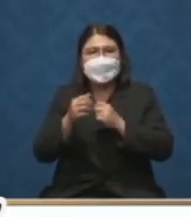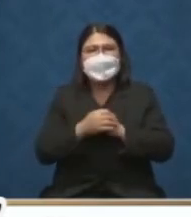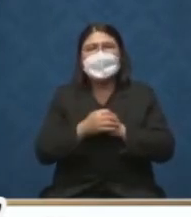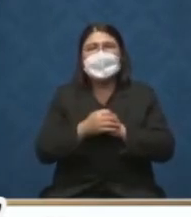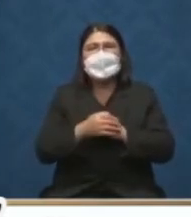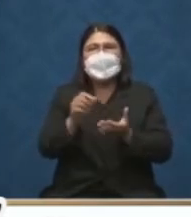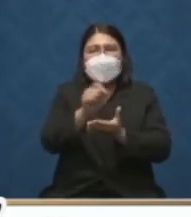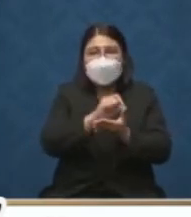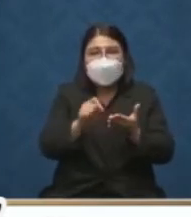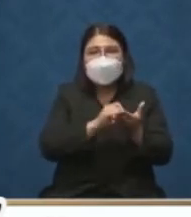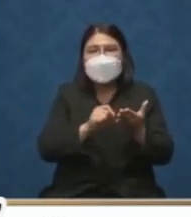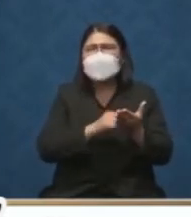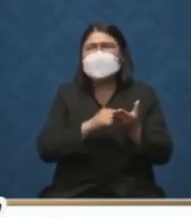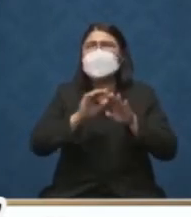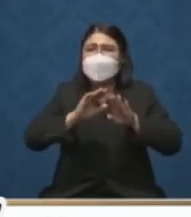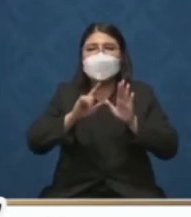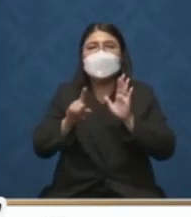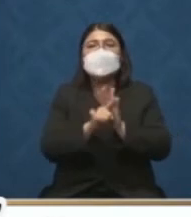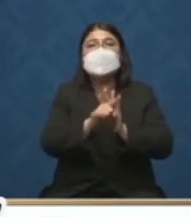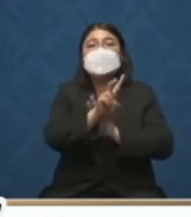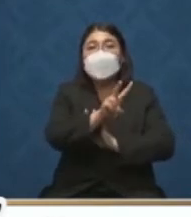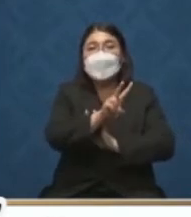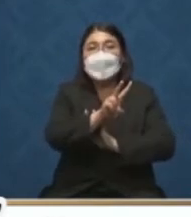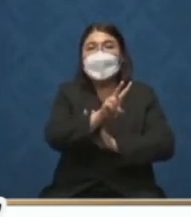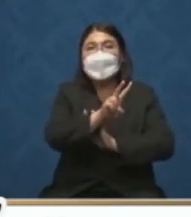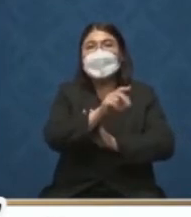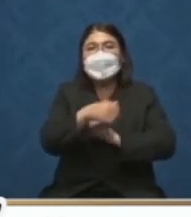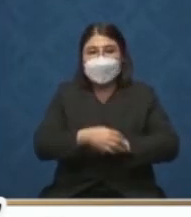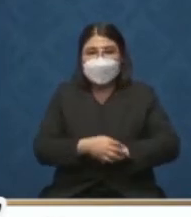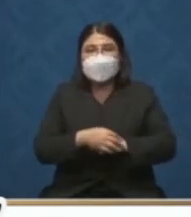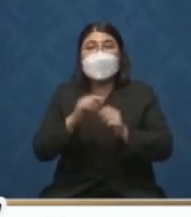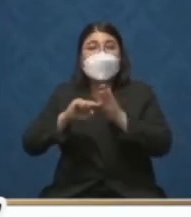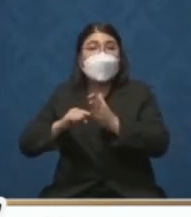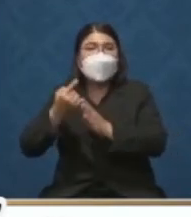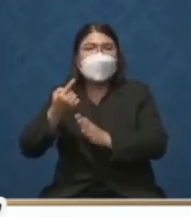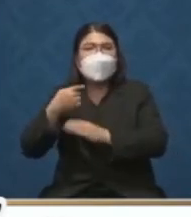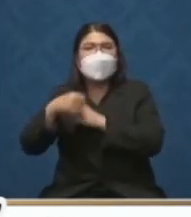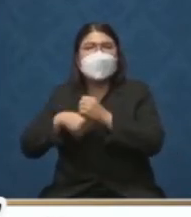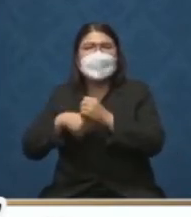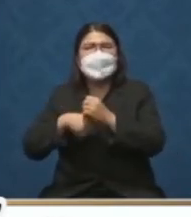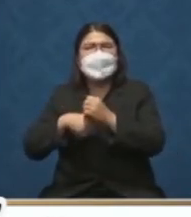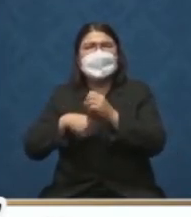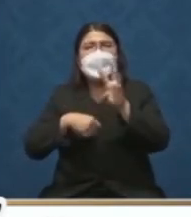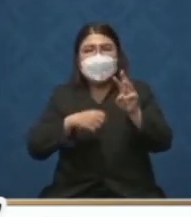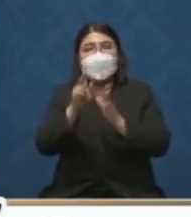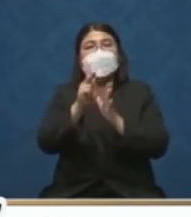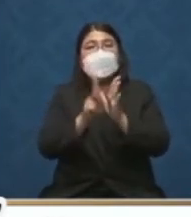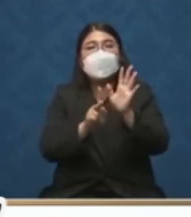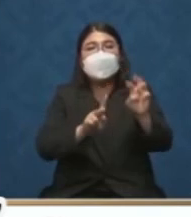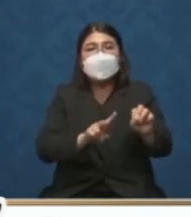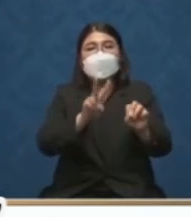แรกเลยครับและผมได้ร่วมอภิปรายและเข้าร่วมเป็นคณะกรรมการร่างรัฐธรรมนูญมา2